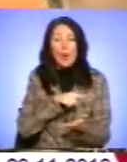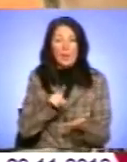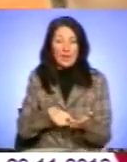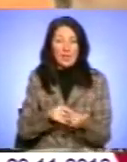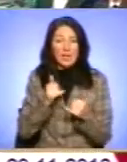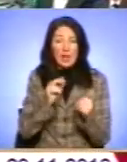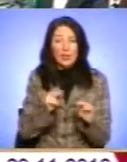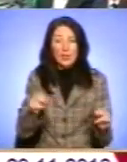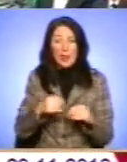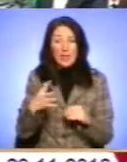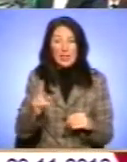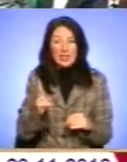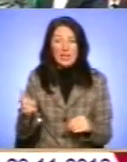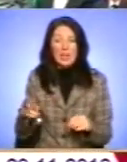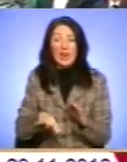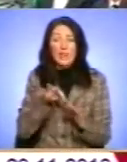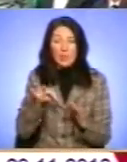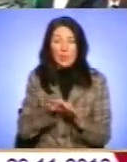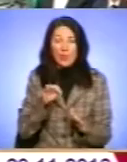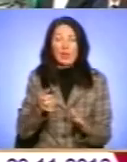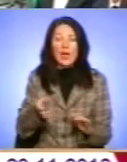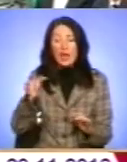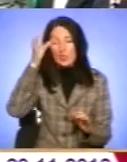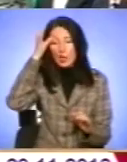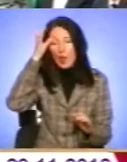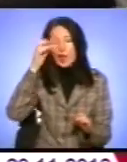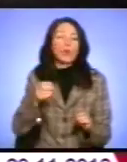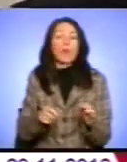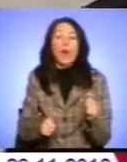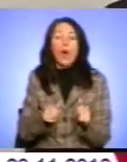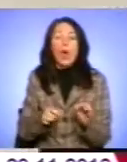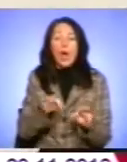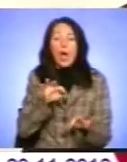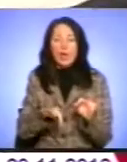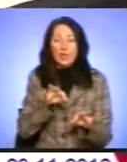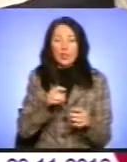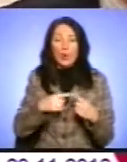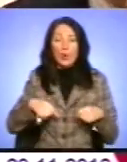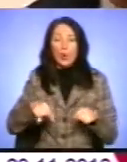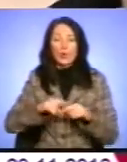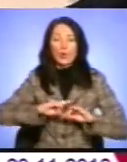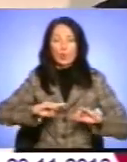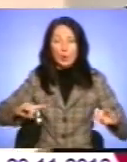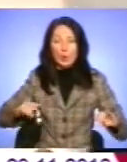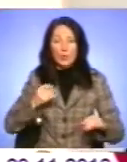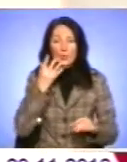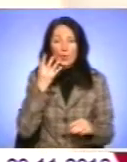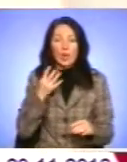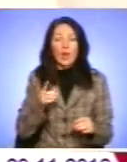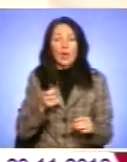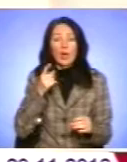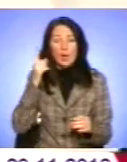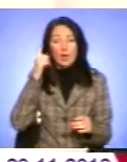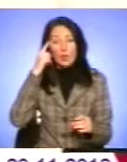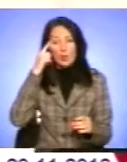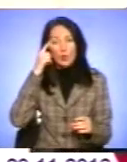на інтелектуальному кастингу за допомогою трьох турів круглого столу. Коли розім'яли інтелектуальні м'язи, коли ми чули,